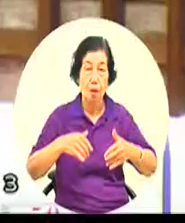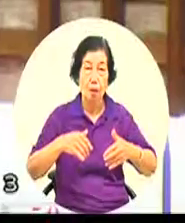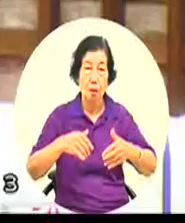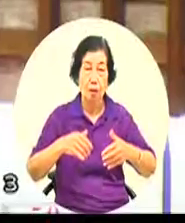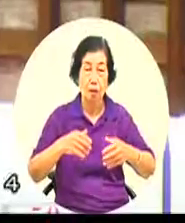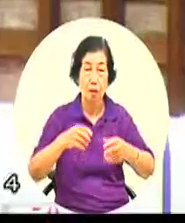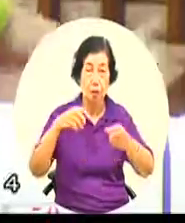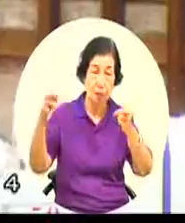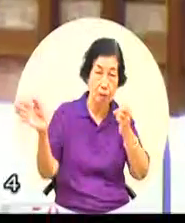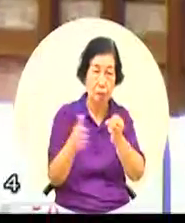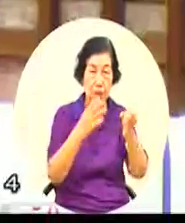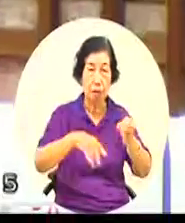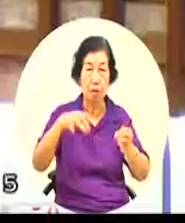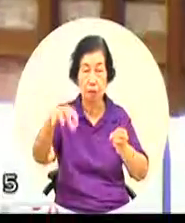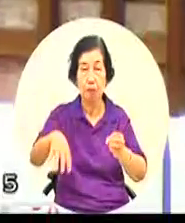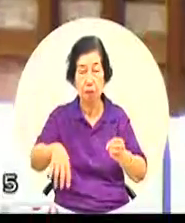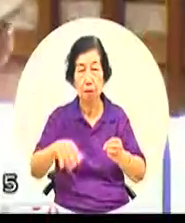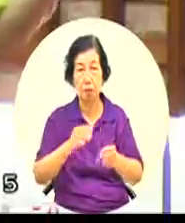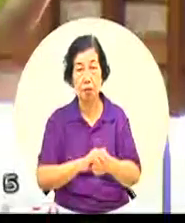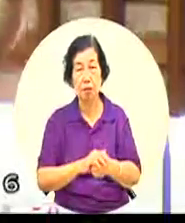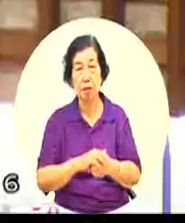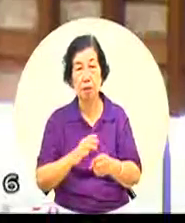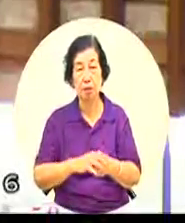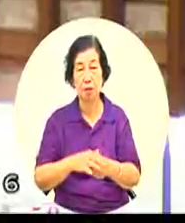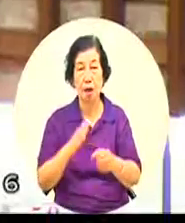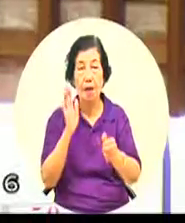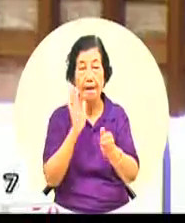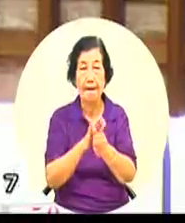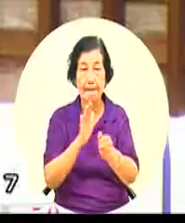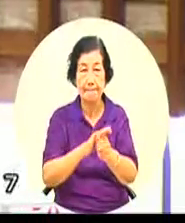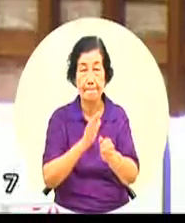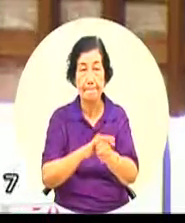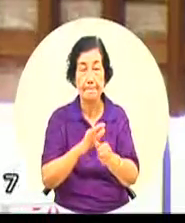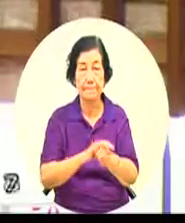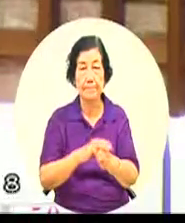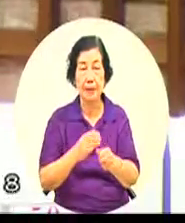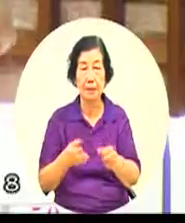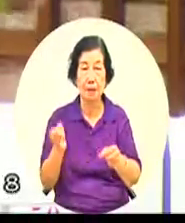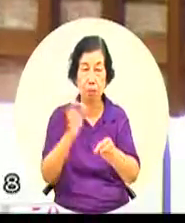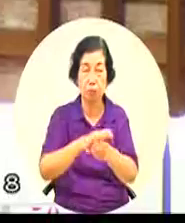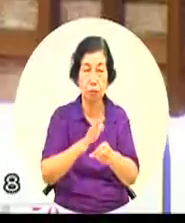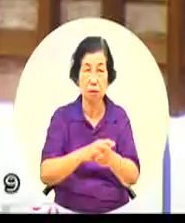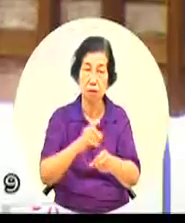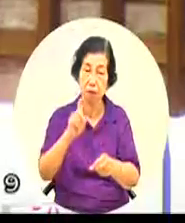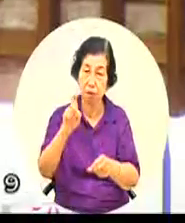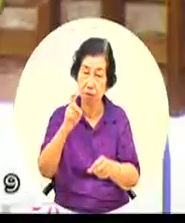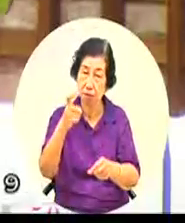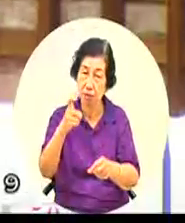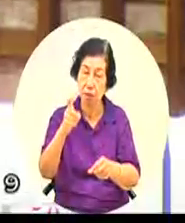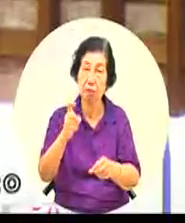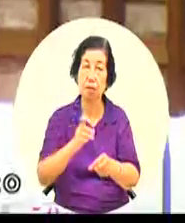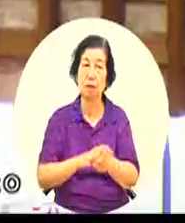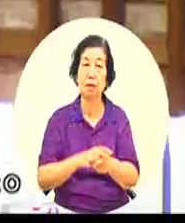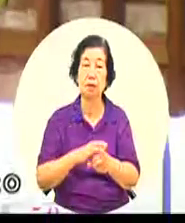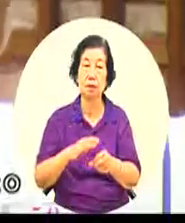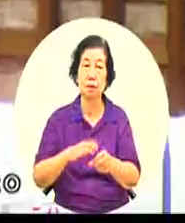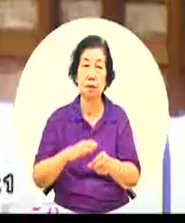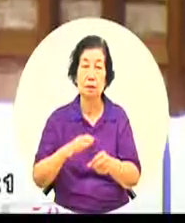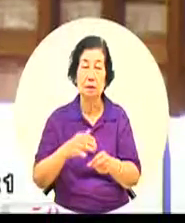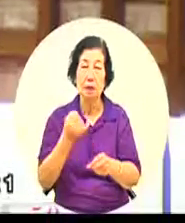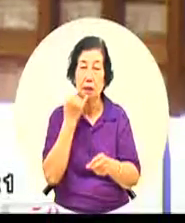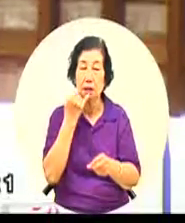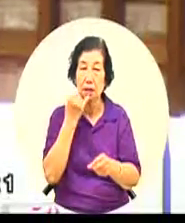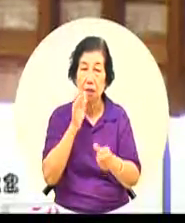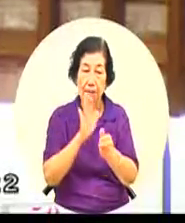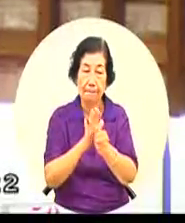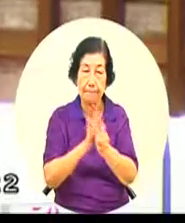补助他们一点钱哦，应该是几万块或者十万左右啊，呢哈，十几万那都有啊嘛哈，一个网那个就是可以遮雨